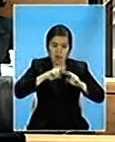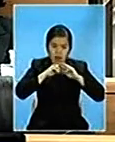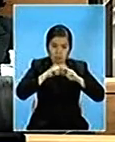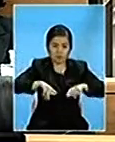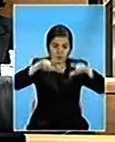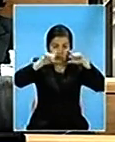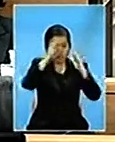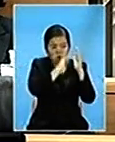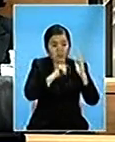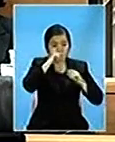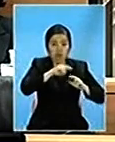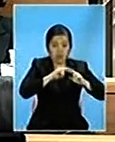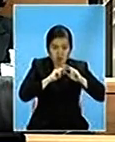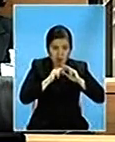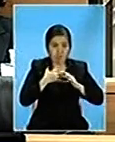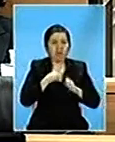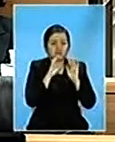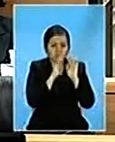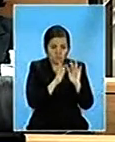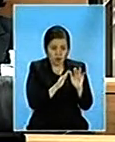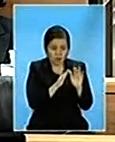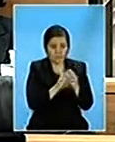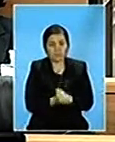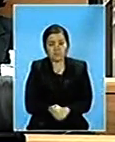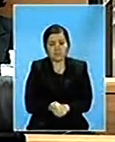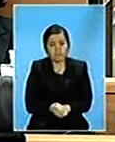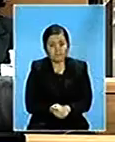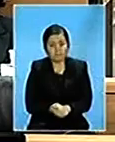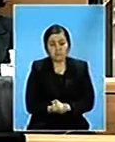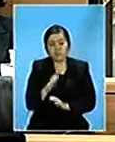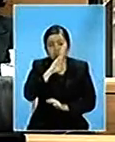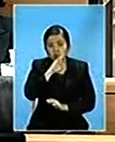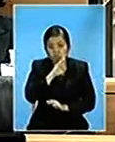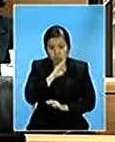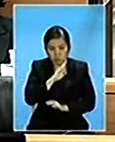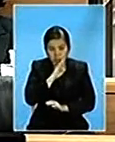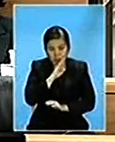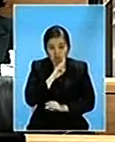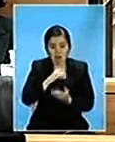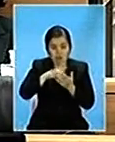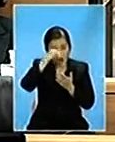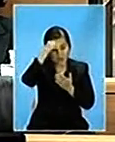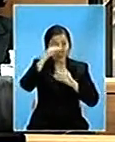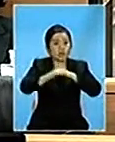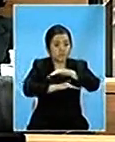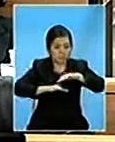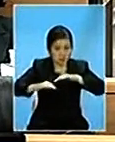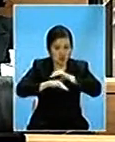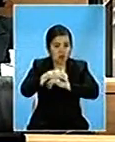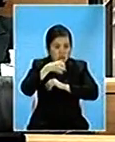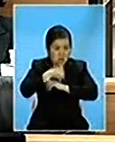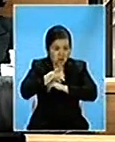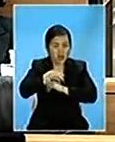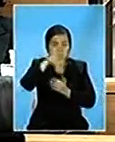ลักษณ์ของเราเองจึงจะฝากไว้ว่าถ้าอย่างไรก็ตามในลักษณะการศึกษาขั้นพื้นฐานเนี่ยอยากจะให้บรร